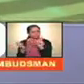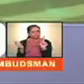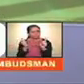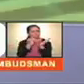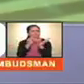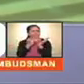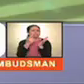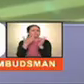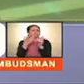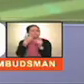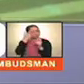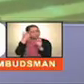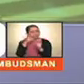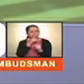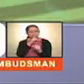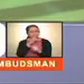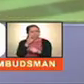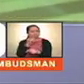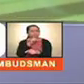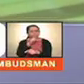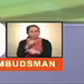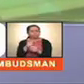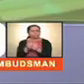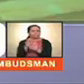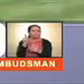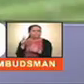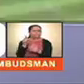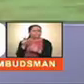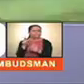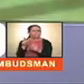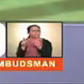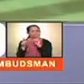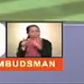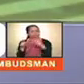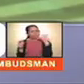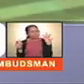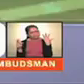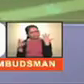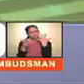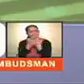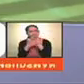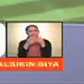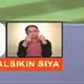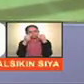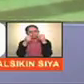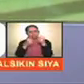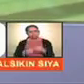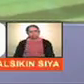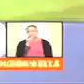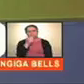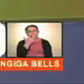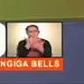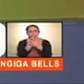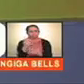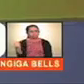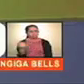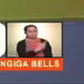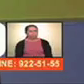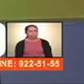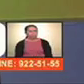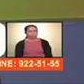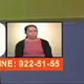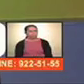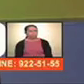balikan pa dahil sinisiguro ko sa'yo, ikaw ay makukulong. Opo. Kausapin mo si